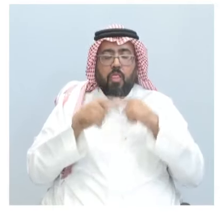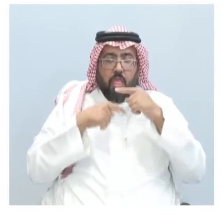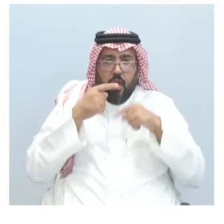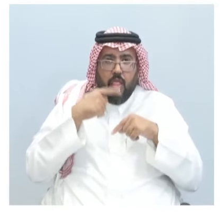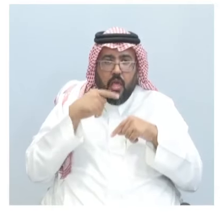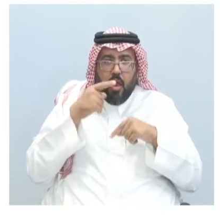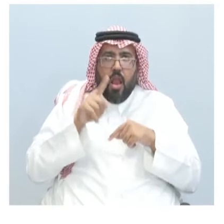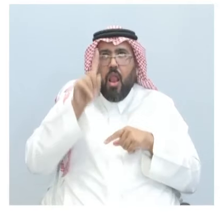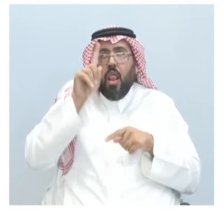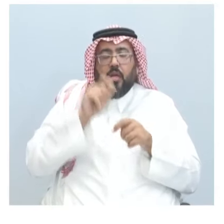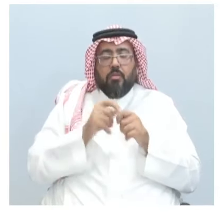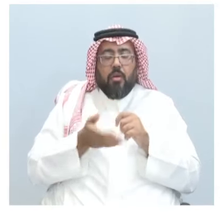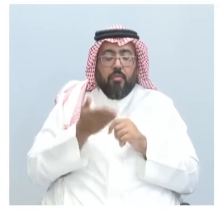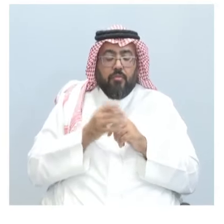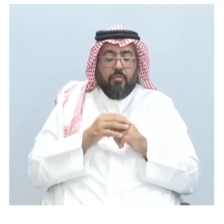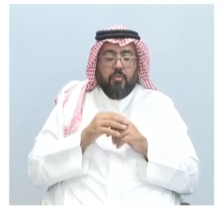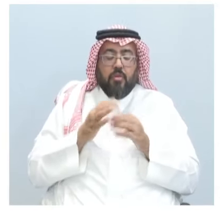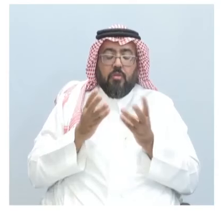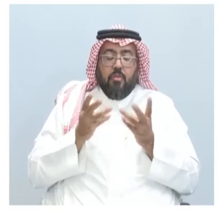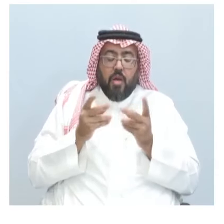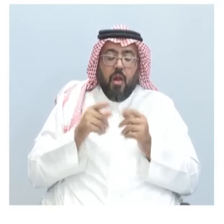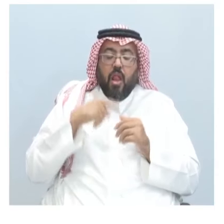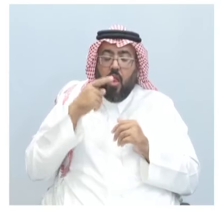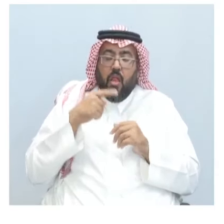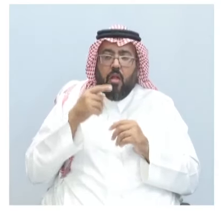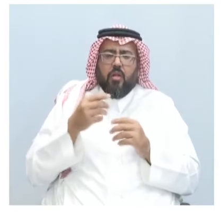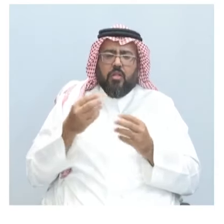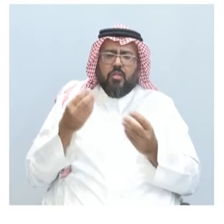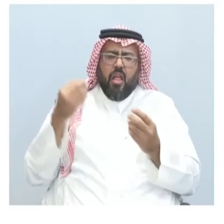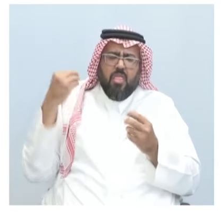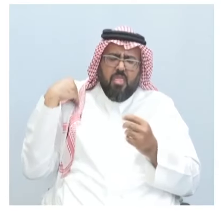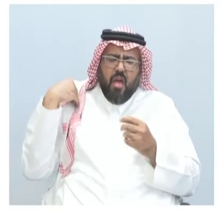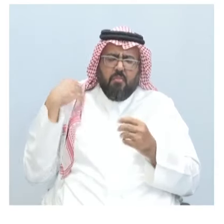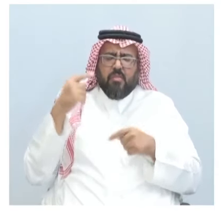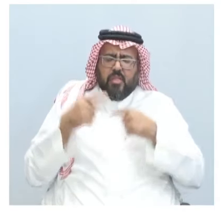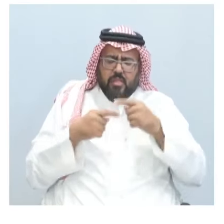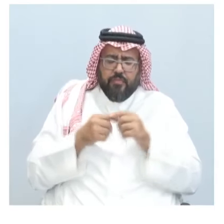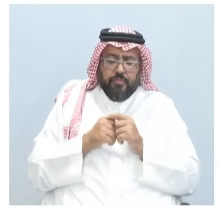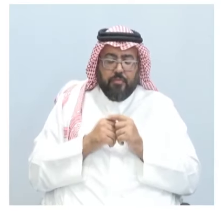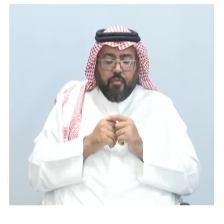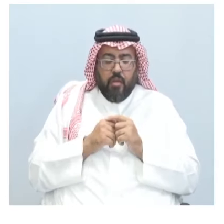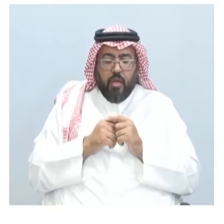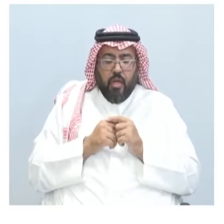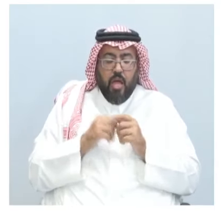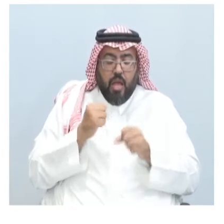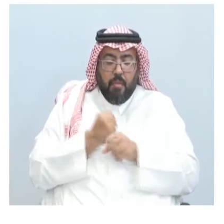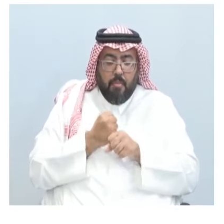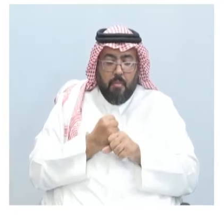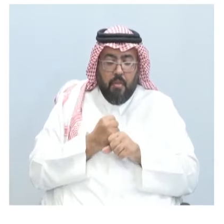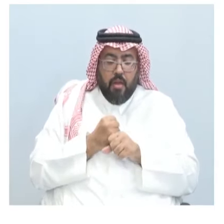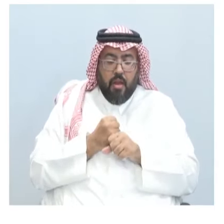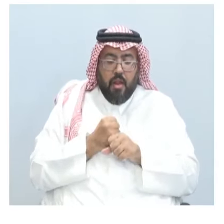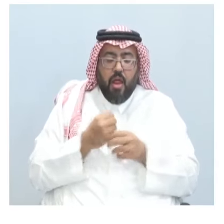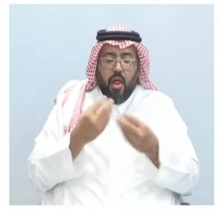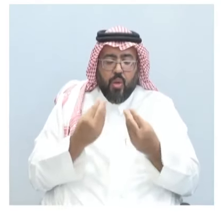في تسهيل المهام والاعانه على مشاق التكاليف ايضا استعمال اللي